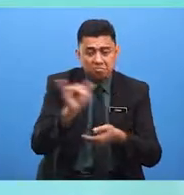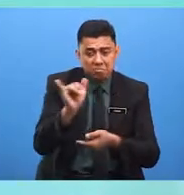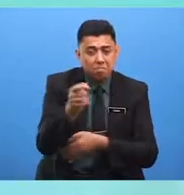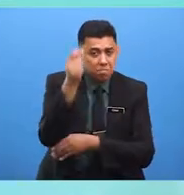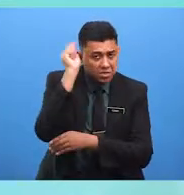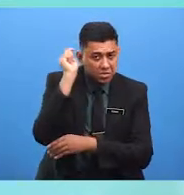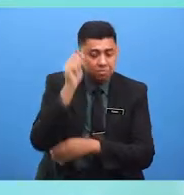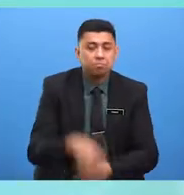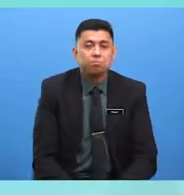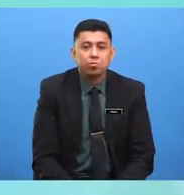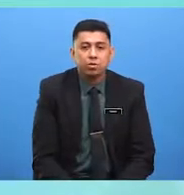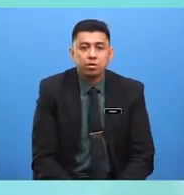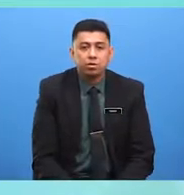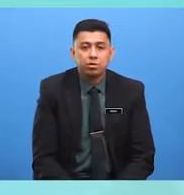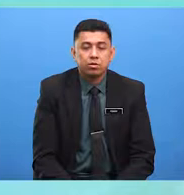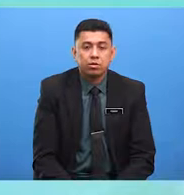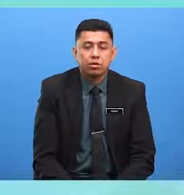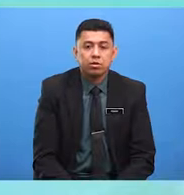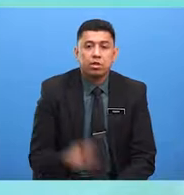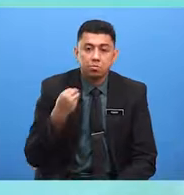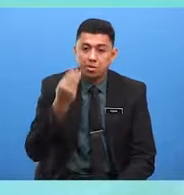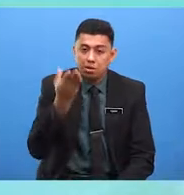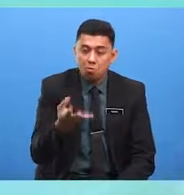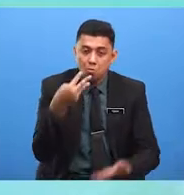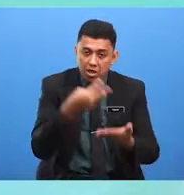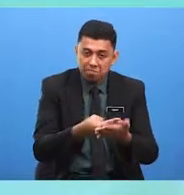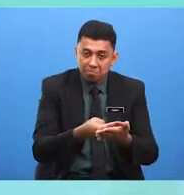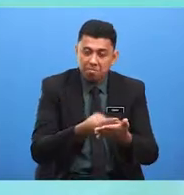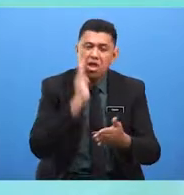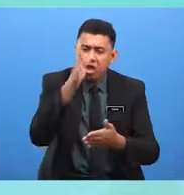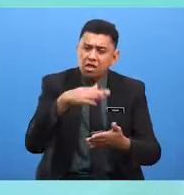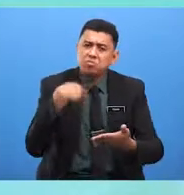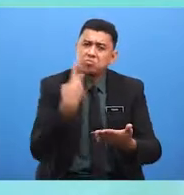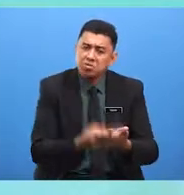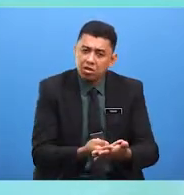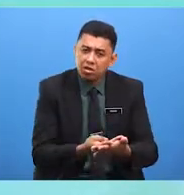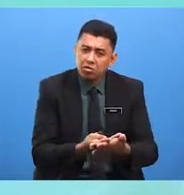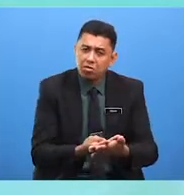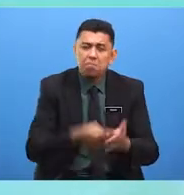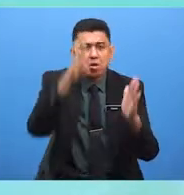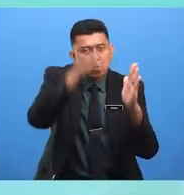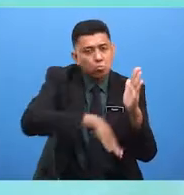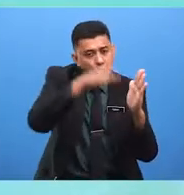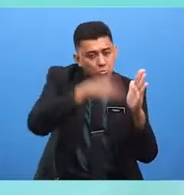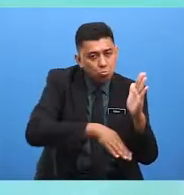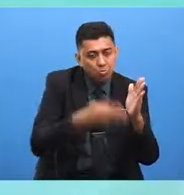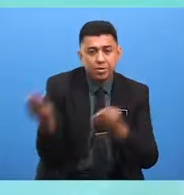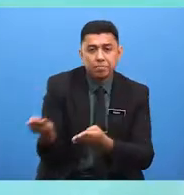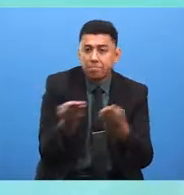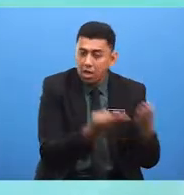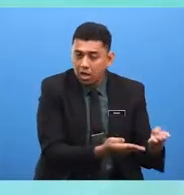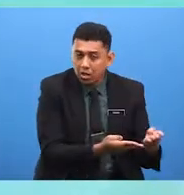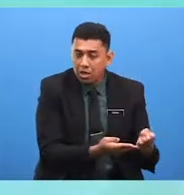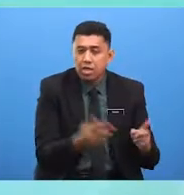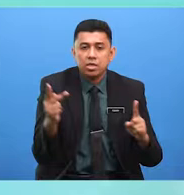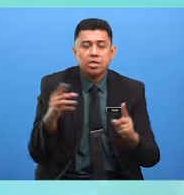yaitu penawaran uang di pasaran akan jatuh atau begalan uang dalam ekonomi menurun yang membawa kepada